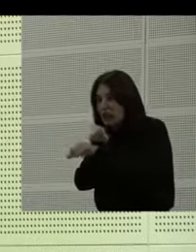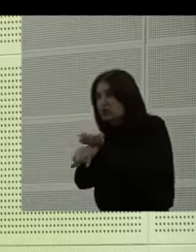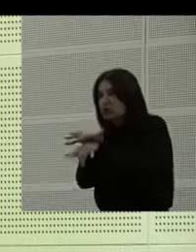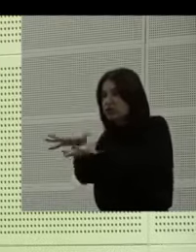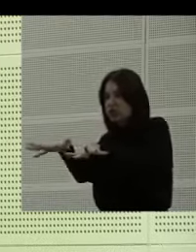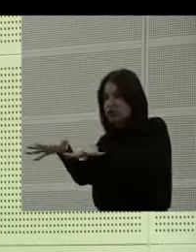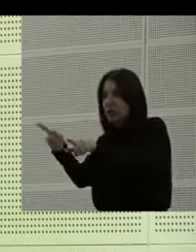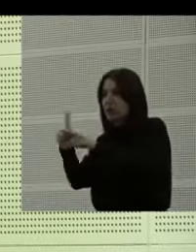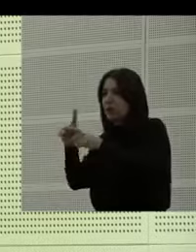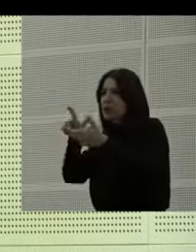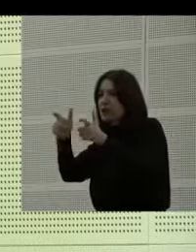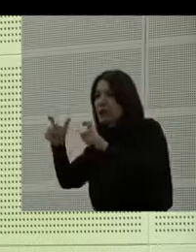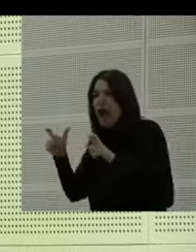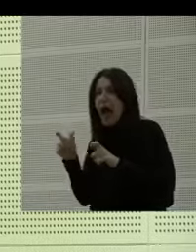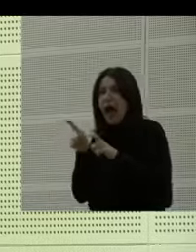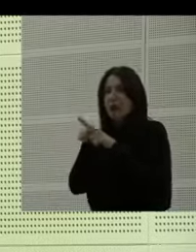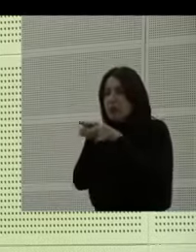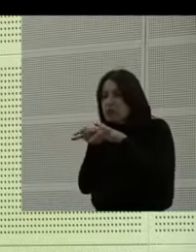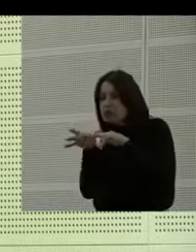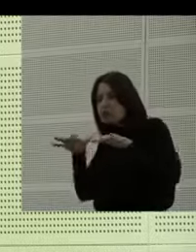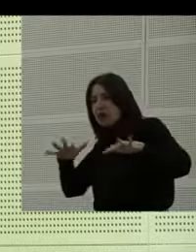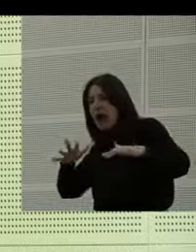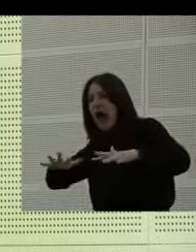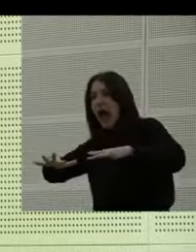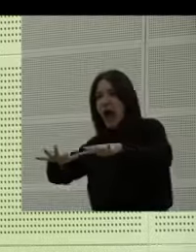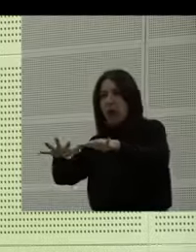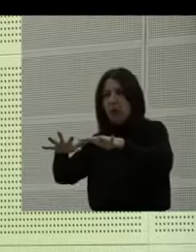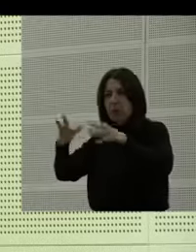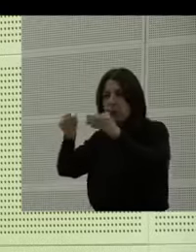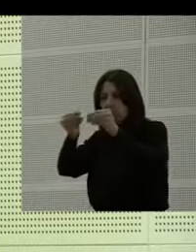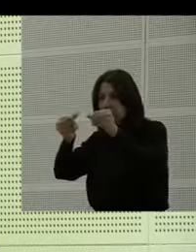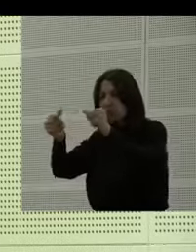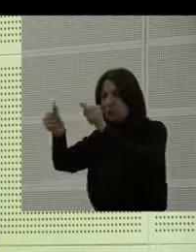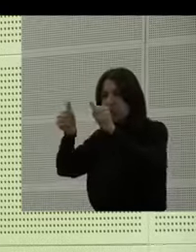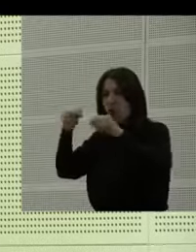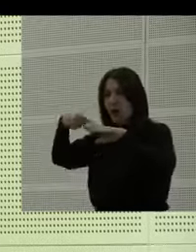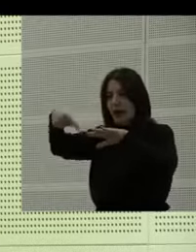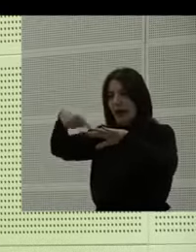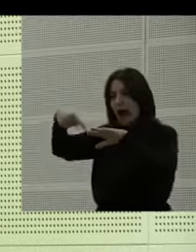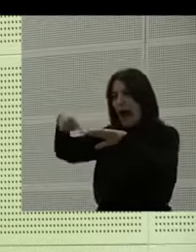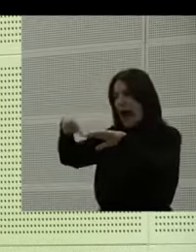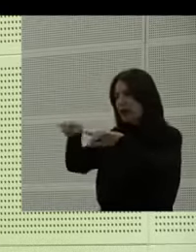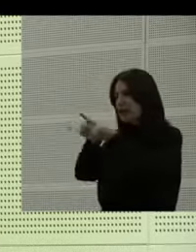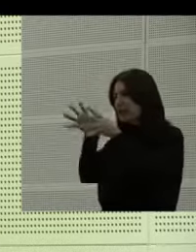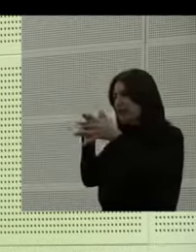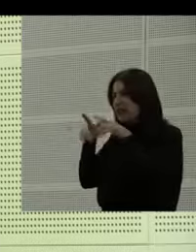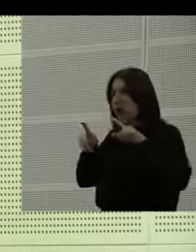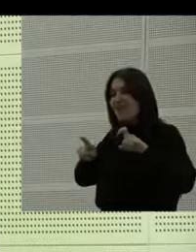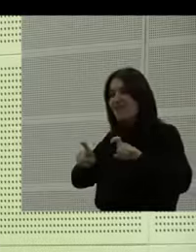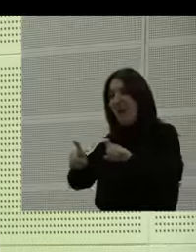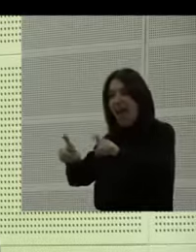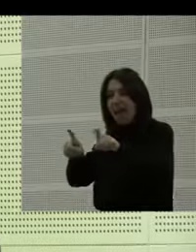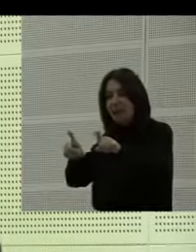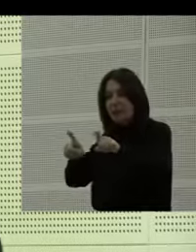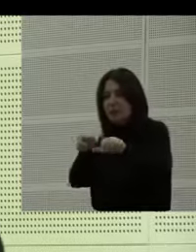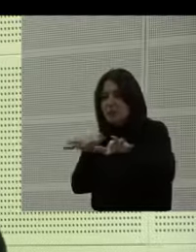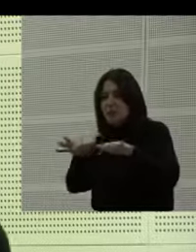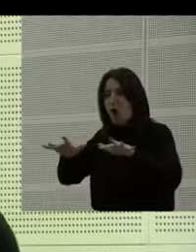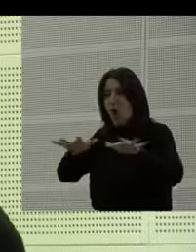rami erano come lunghe braccia vischiose, dalle dita a guisa di agili vermi molli che si